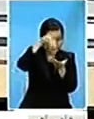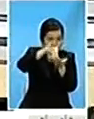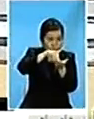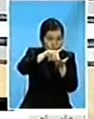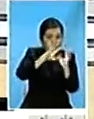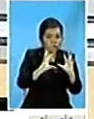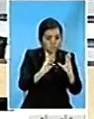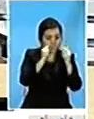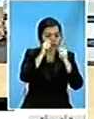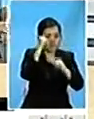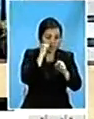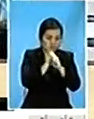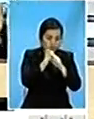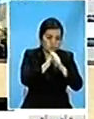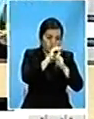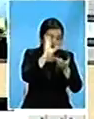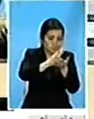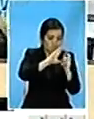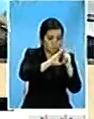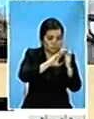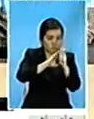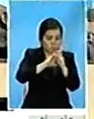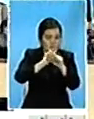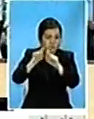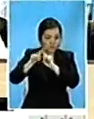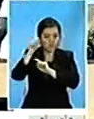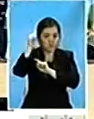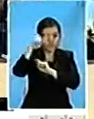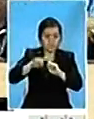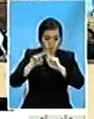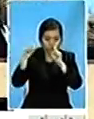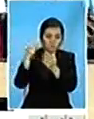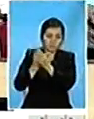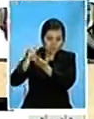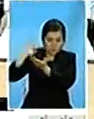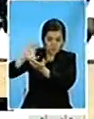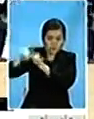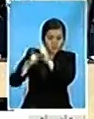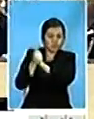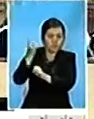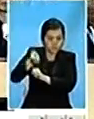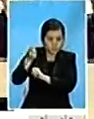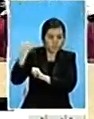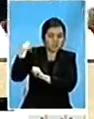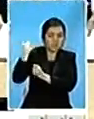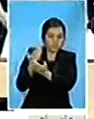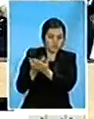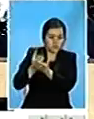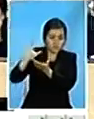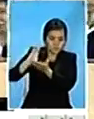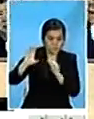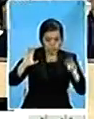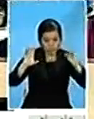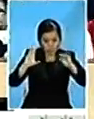ได้ดังนั้นจึงไม่มีการซ้ำซ้อนด้วยการที่เราก็ถอดออกจากงบกลางแล้วก็ดำเนินการที่จะให้ความจำเป็น